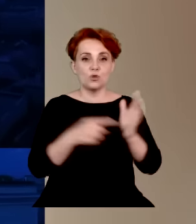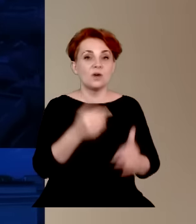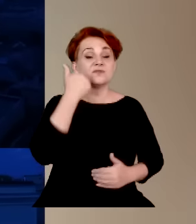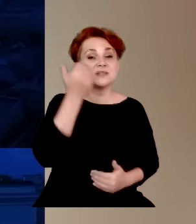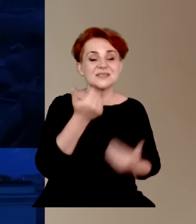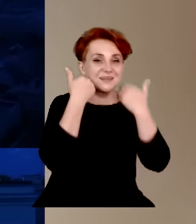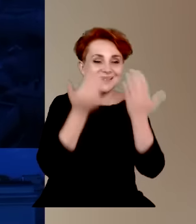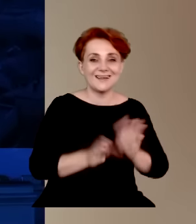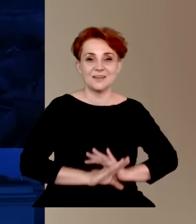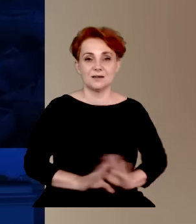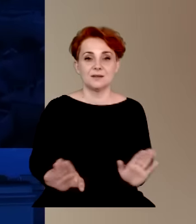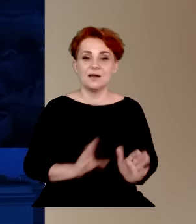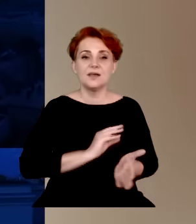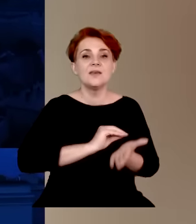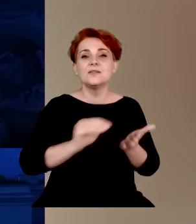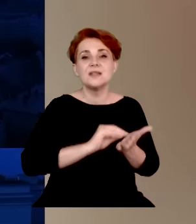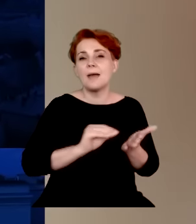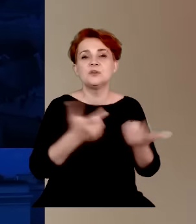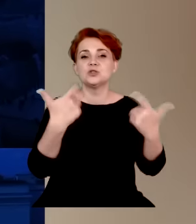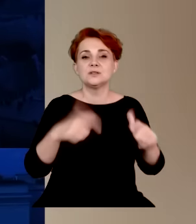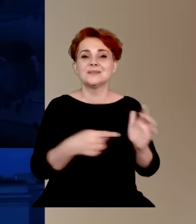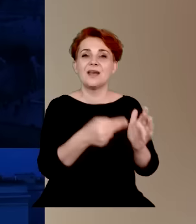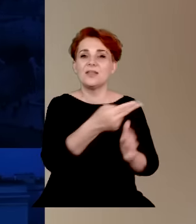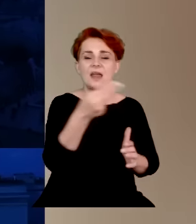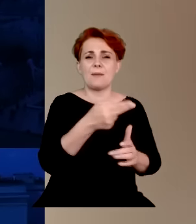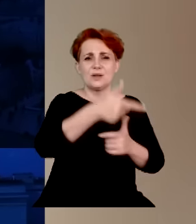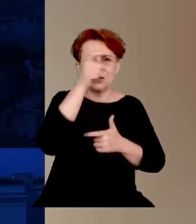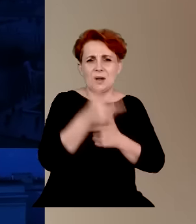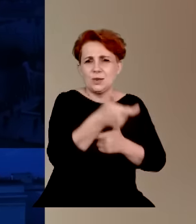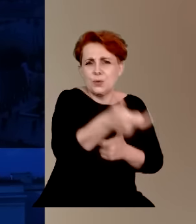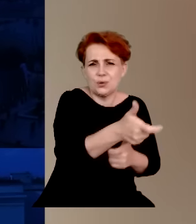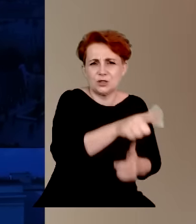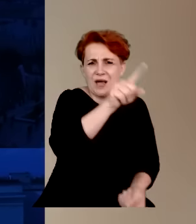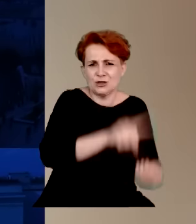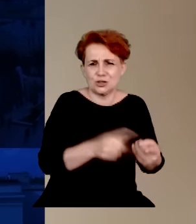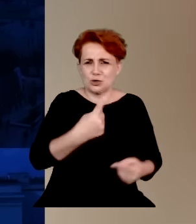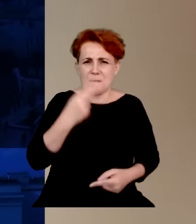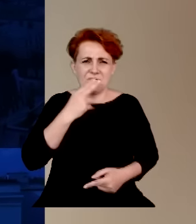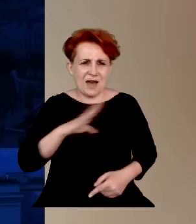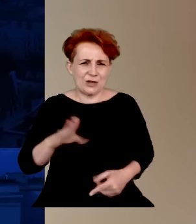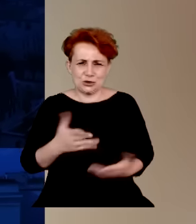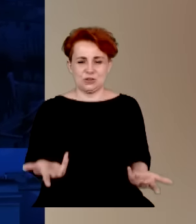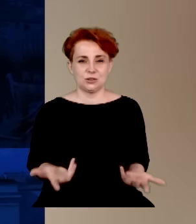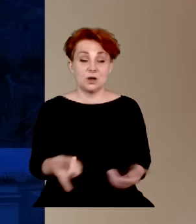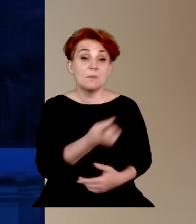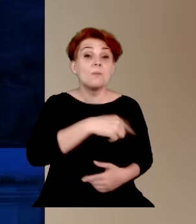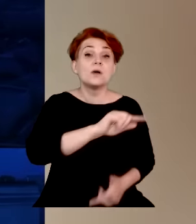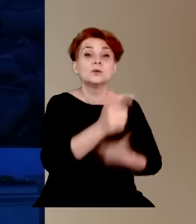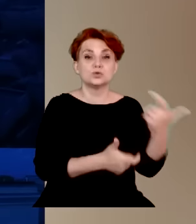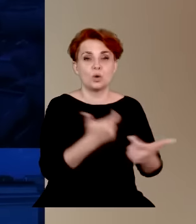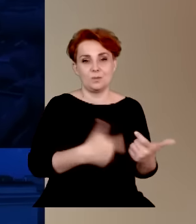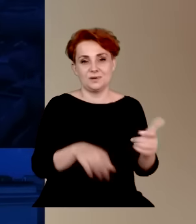hańba. I nie piszcie mi tutaj o żadnych gaśnicach, o tym, że jesteśmy faszystami i nazistami, bo wy jesteście